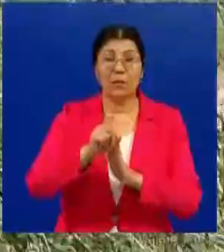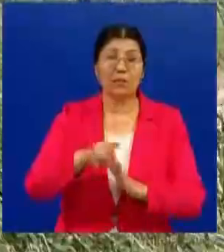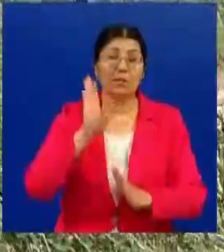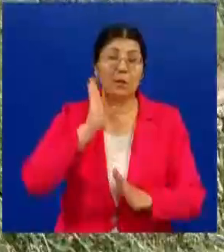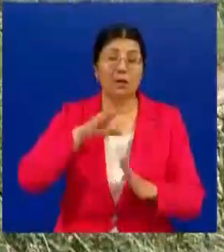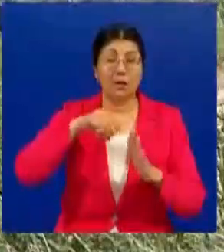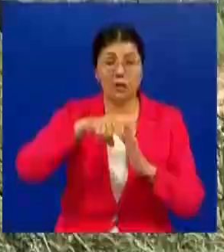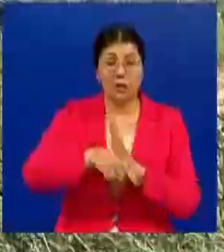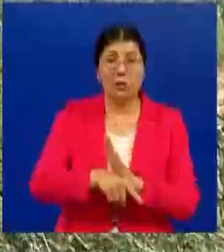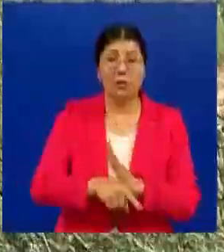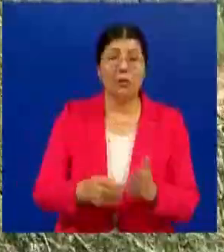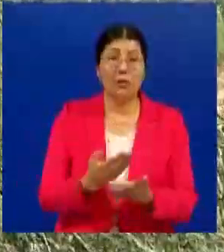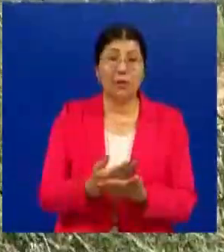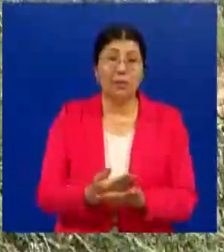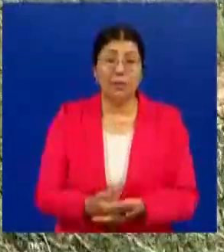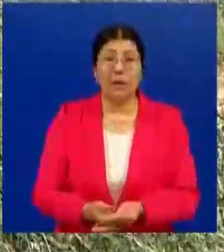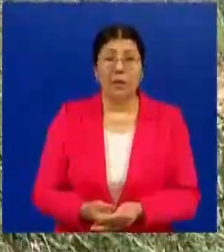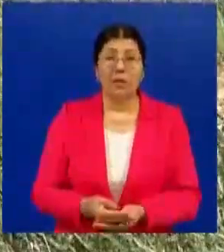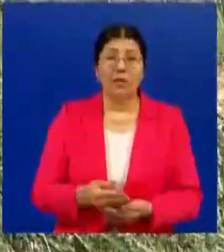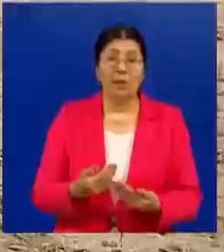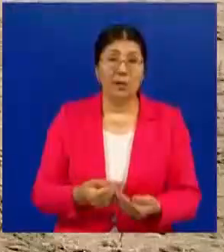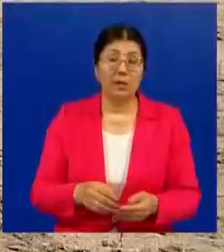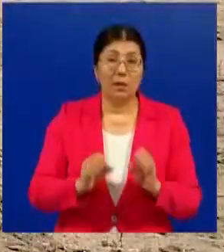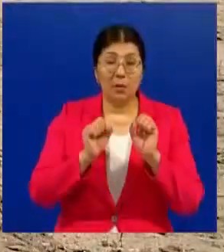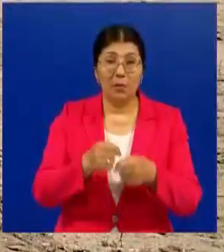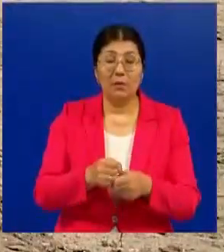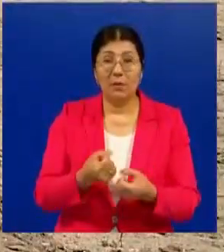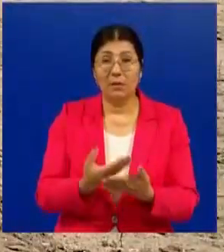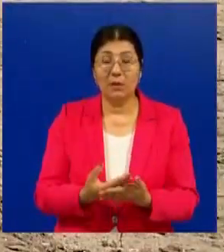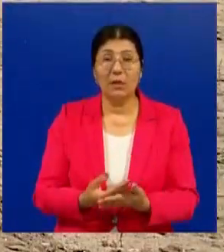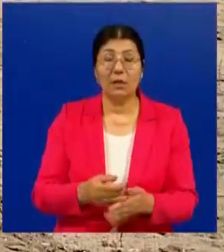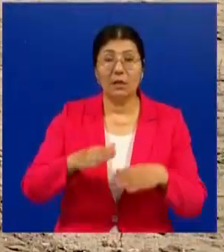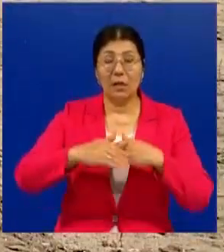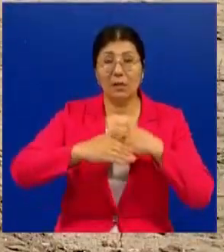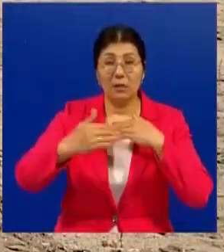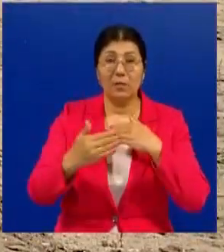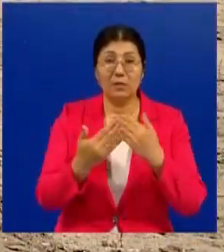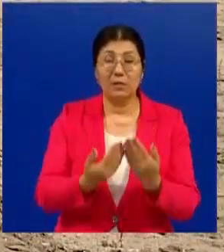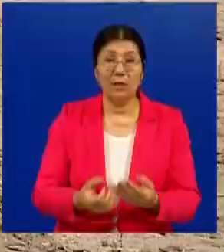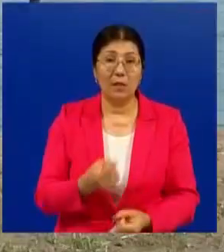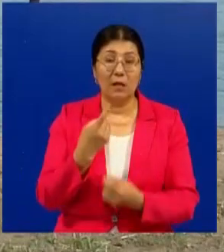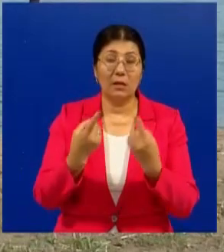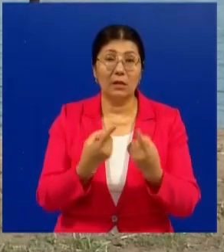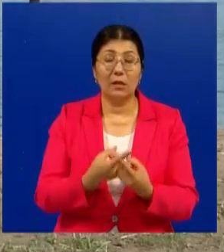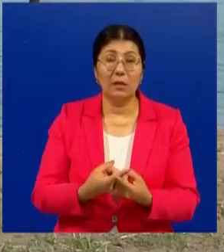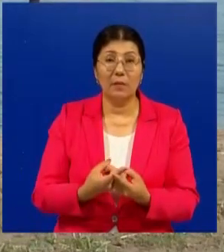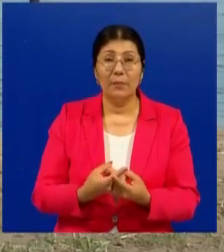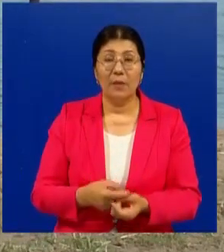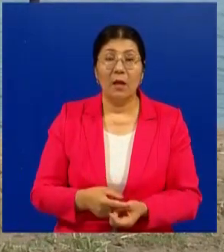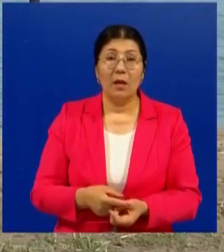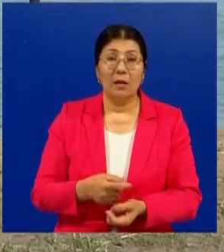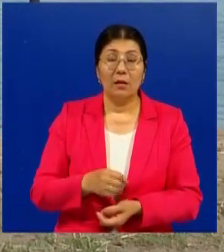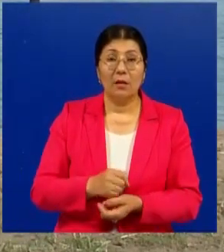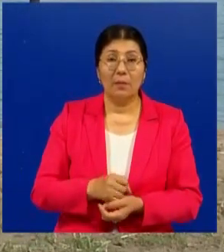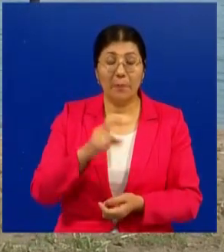түбін бақылап, суға түсуге болатын аймақтарды анықтады. Тыйым салынған аумақтарға 203 белгі орнатылып, жеке жағажайлар жіті